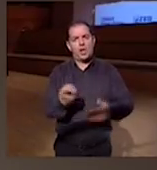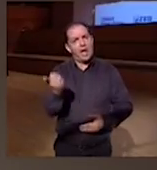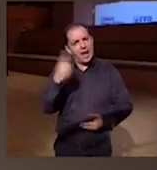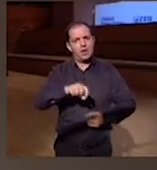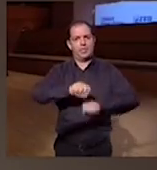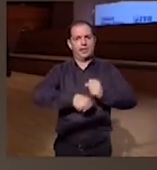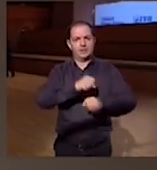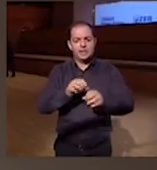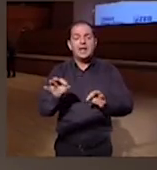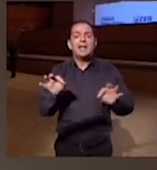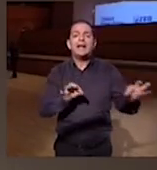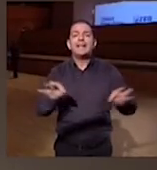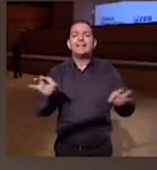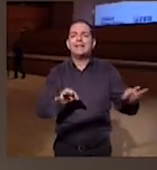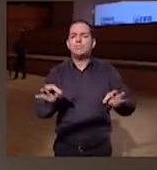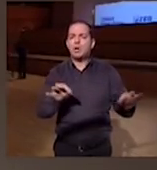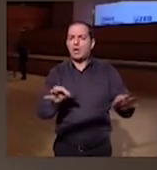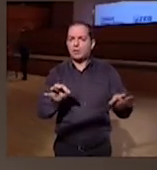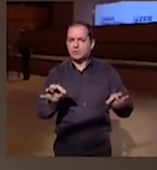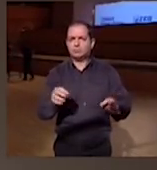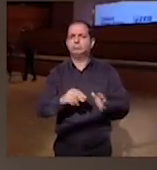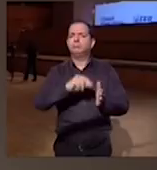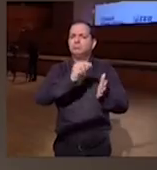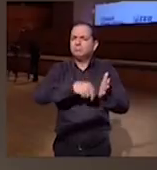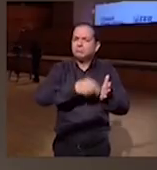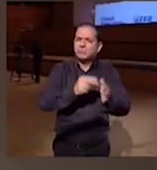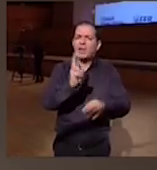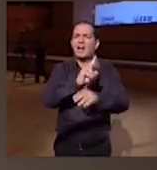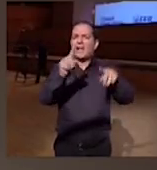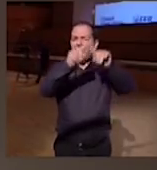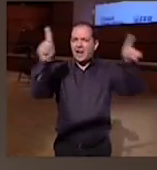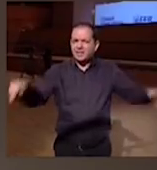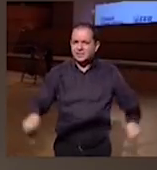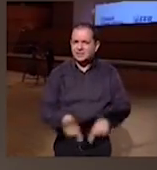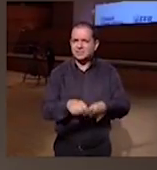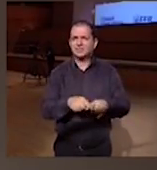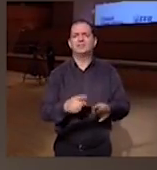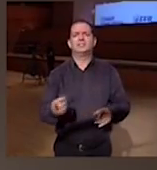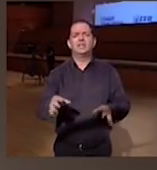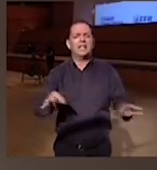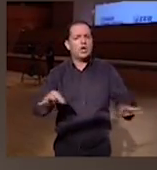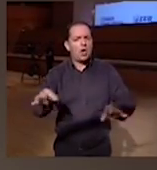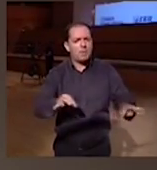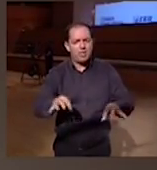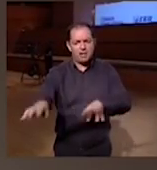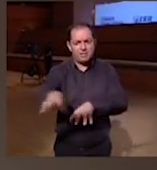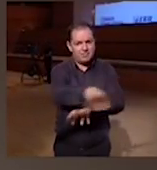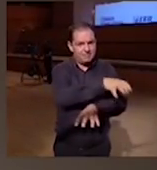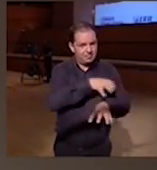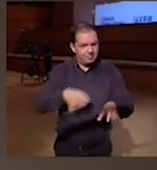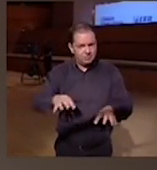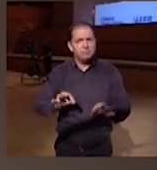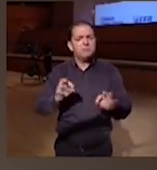της κτηματογράφησης, της κύρωσης των δασικών χαρτών και ο χωρικός σχεδιασμός με